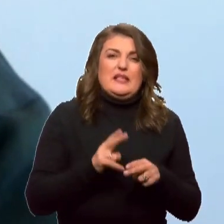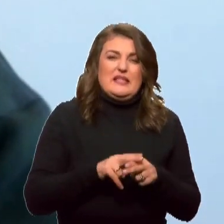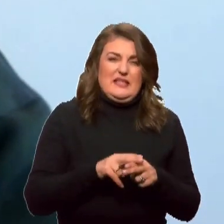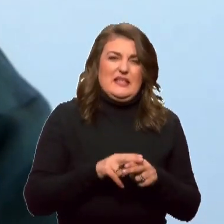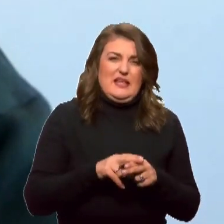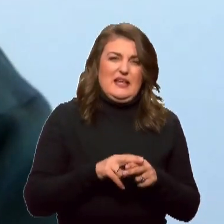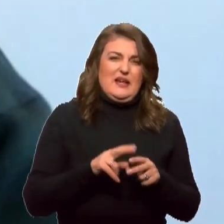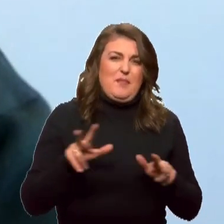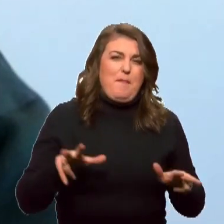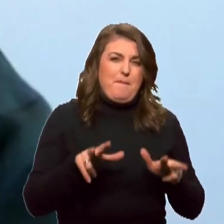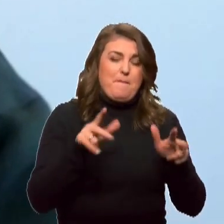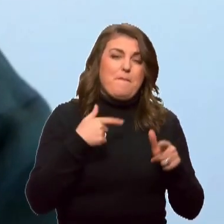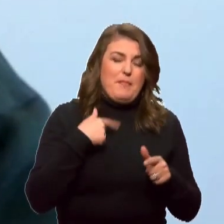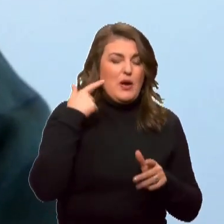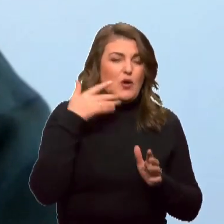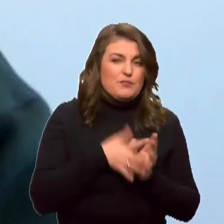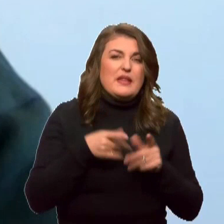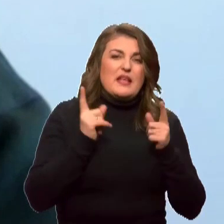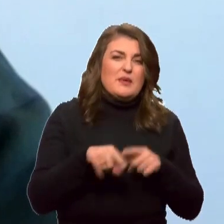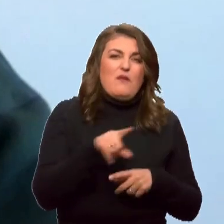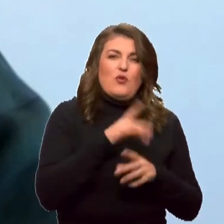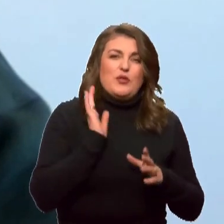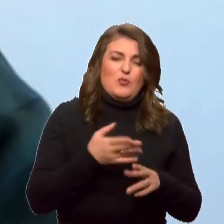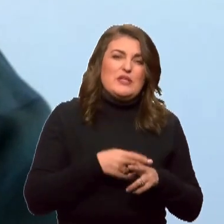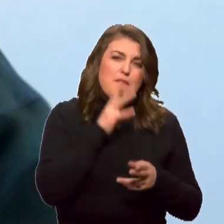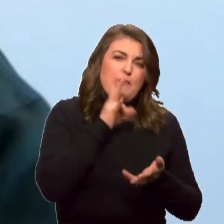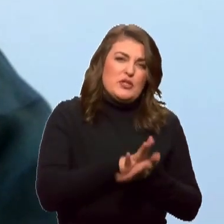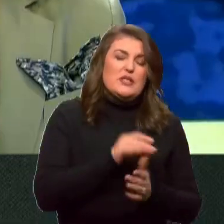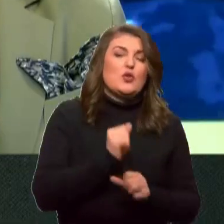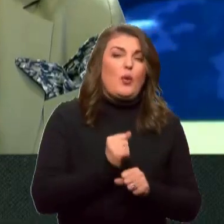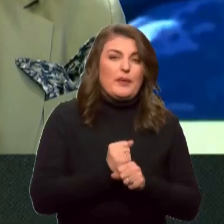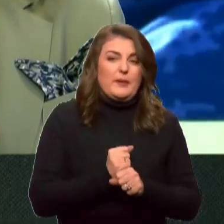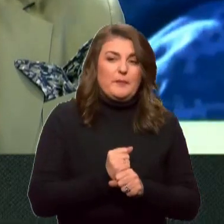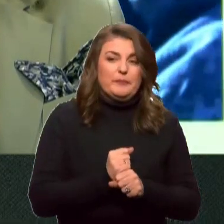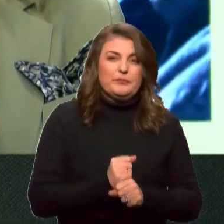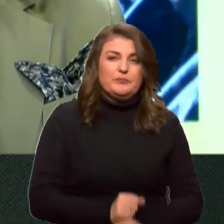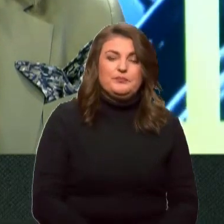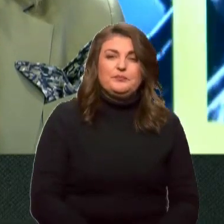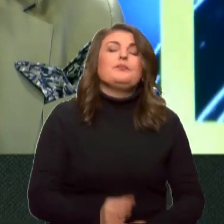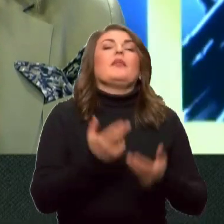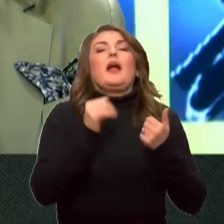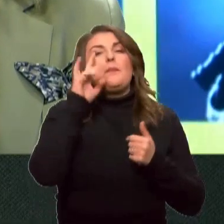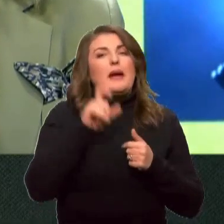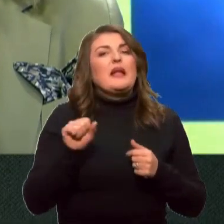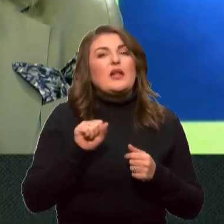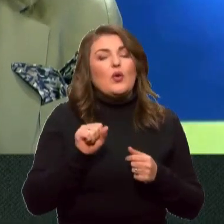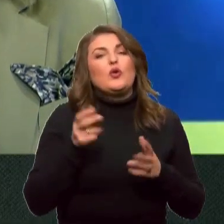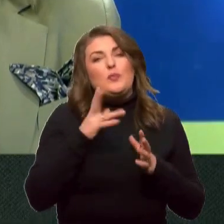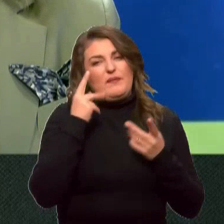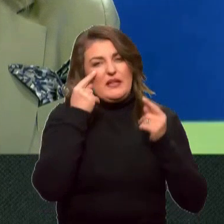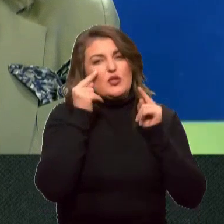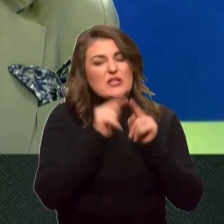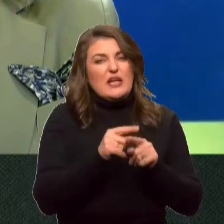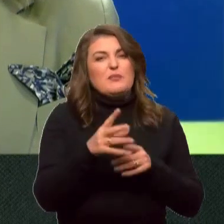ворожуючих боєприпасів, ми розуміємо, що насправді вони будуть це постійно робити. Так, пане Анатолію, тому давайте